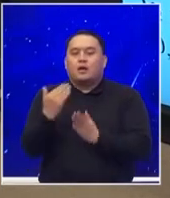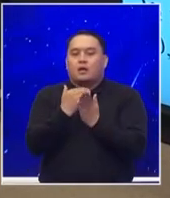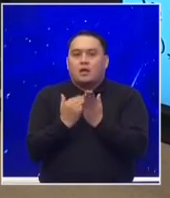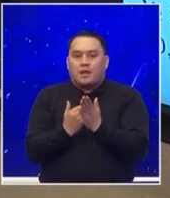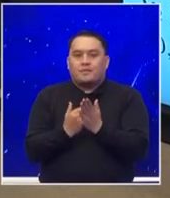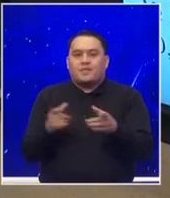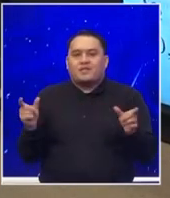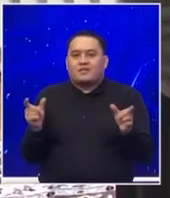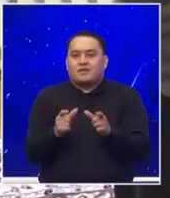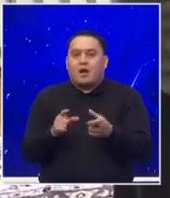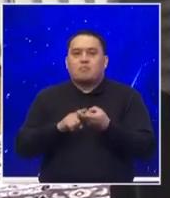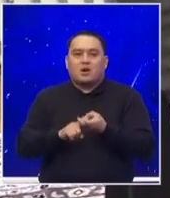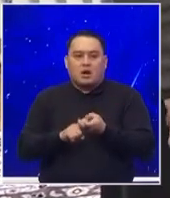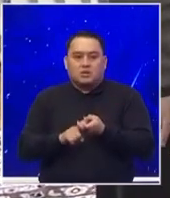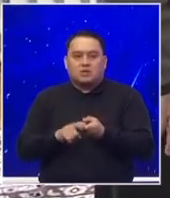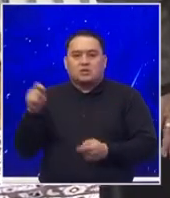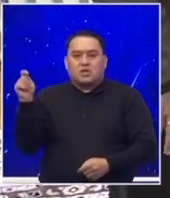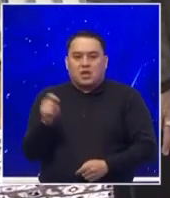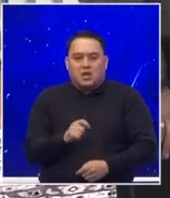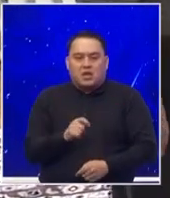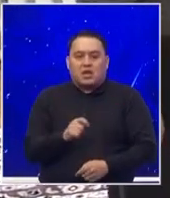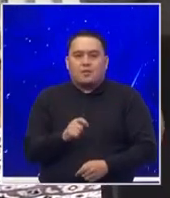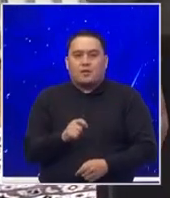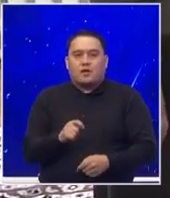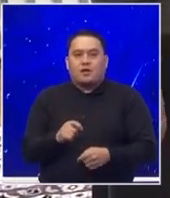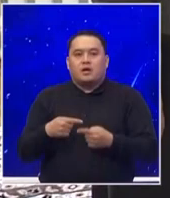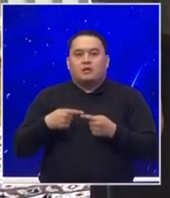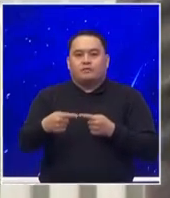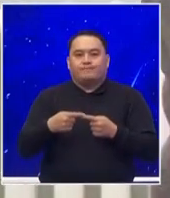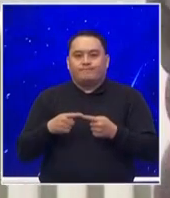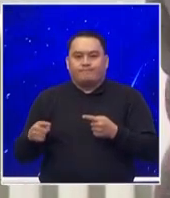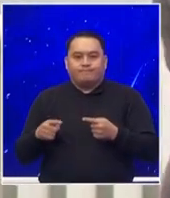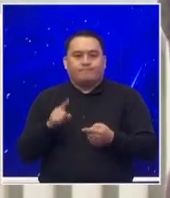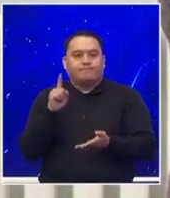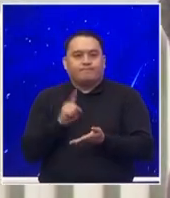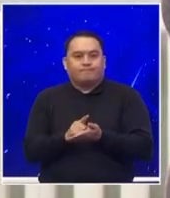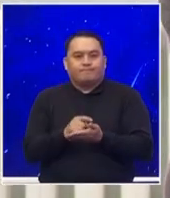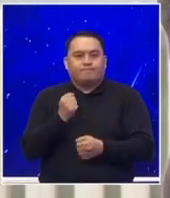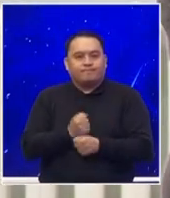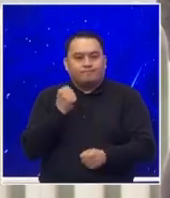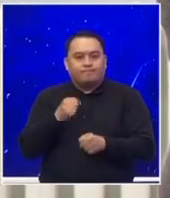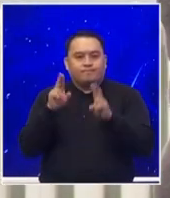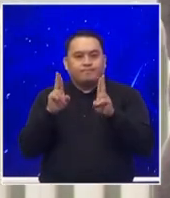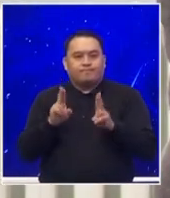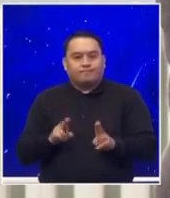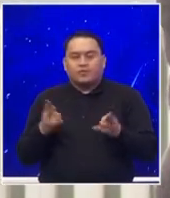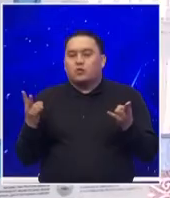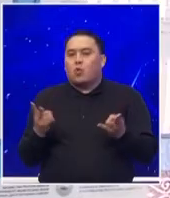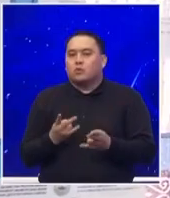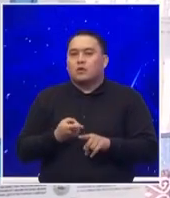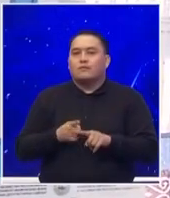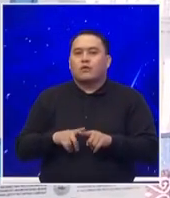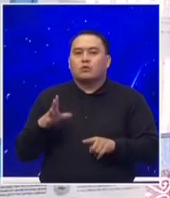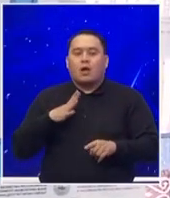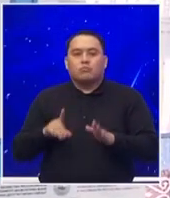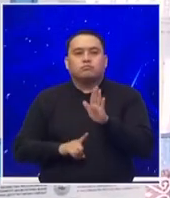айтсақ, пандемия жағдайына байланысты келіп дауыс берушілерден ара қашықтық, санитарлық талаптың қатаң сақталуы сұралады. Басты бір ескере кететін